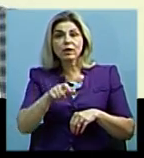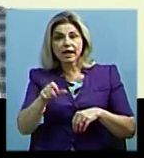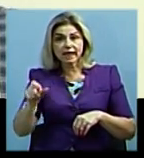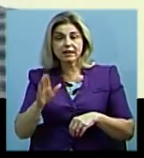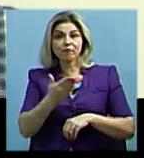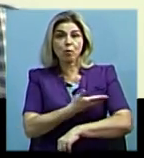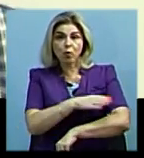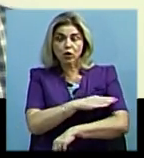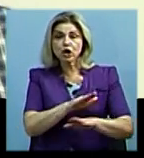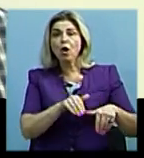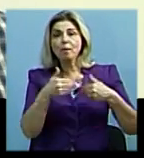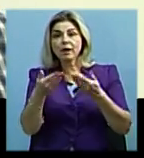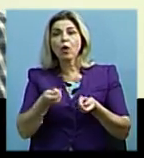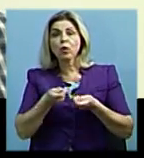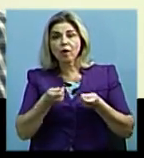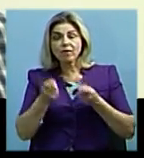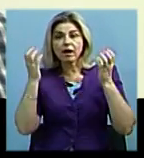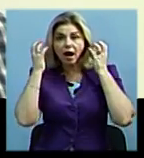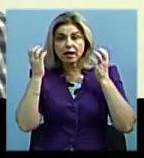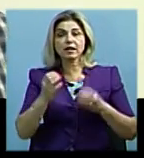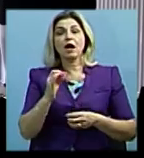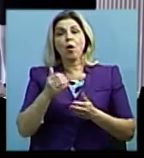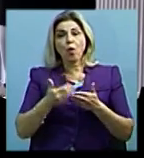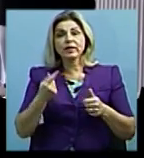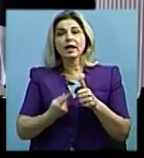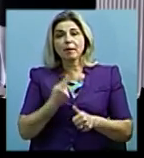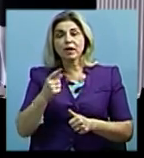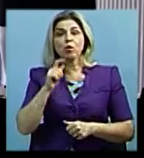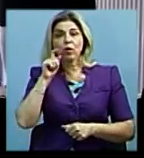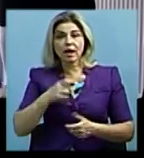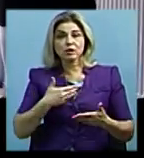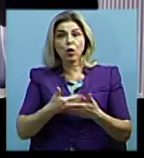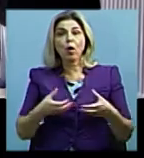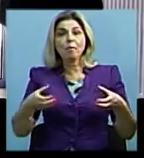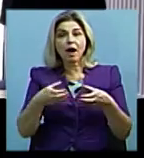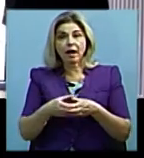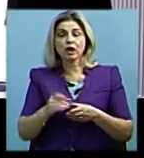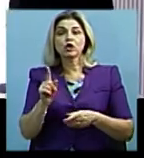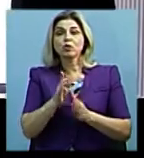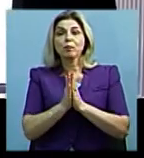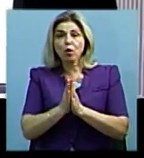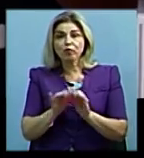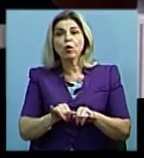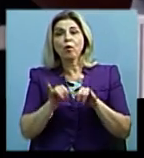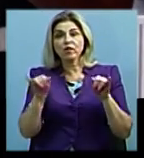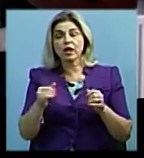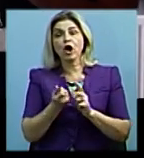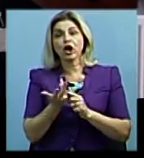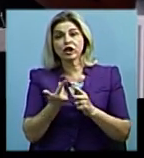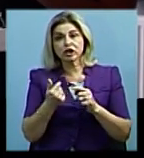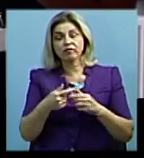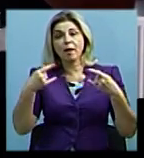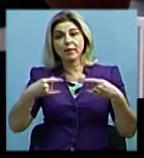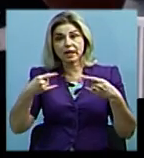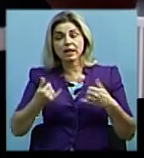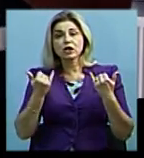Мігус звернувся до керівництва радіо Ольштин від імені Української громади воєводства з проханням збільшити кількість передач. Нині